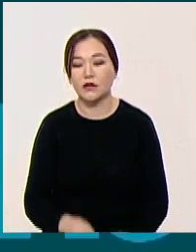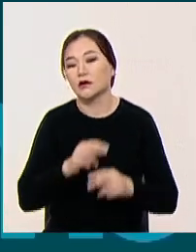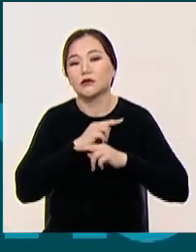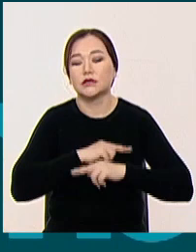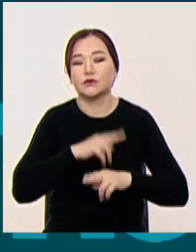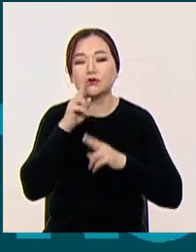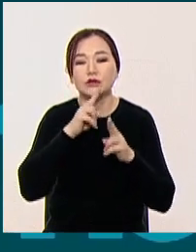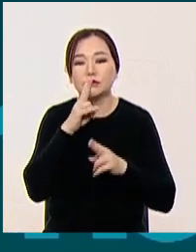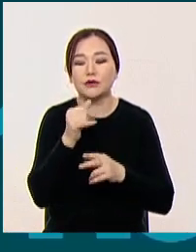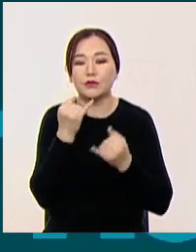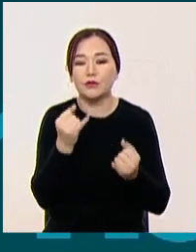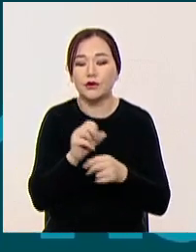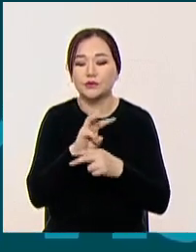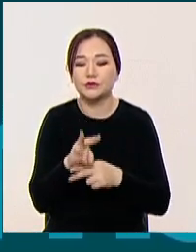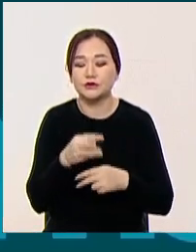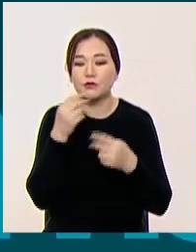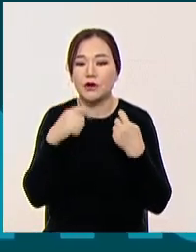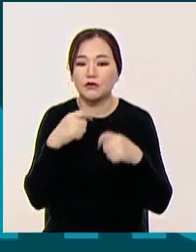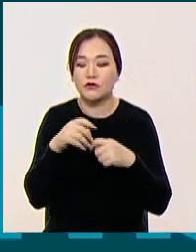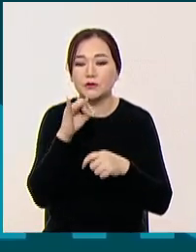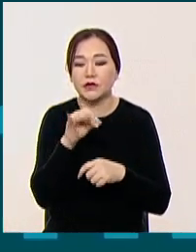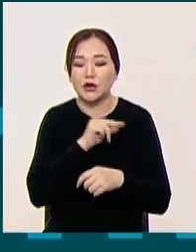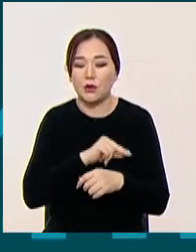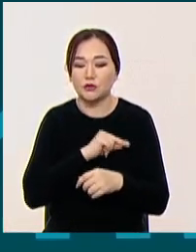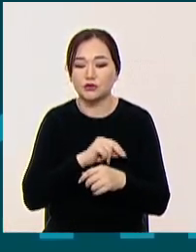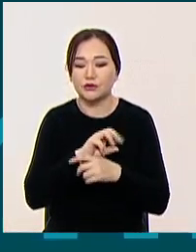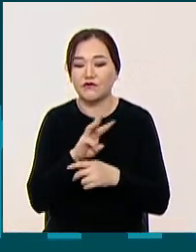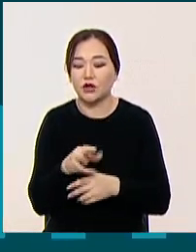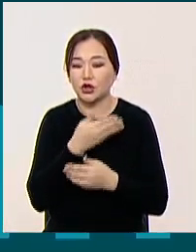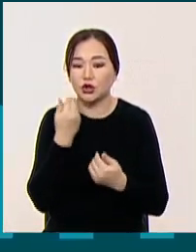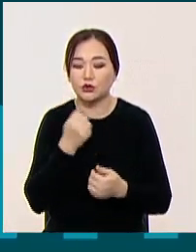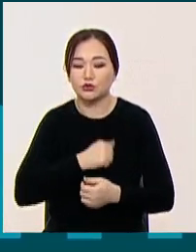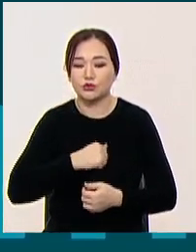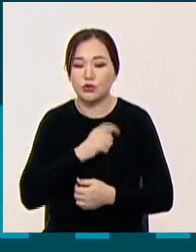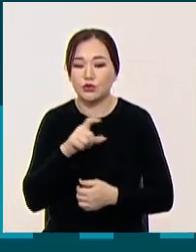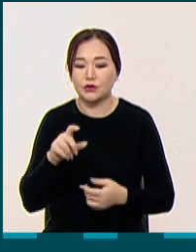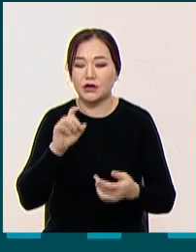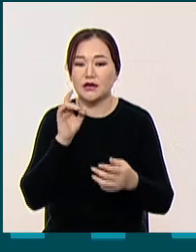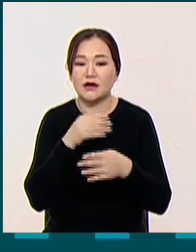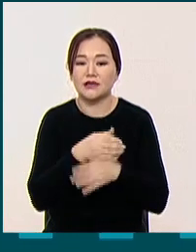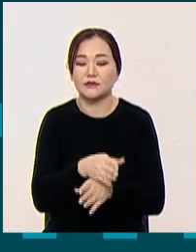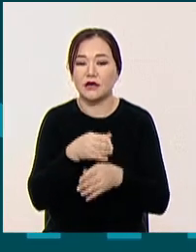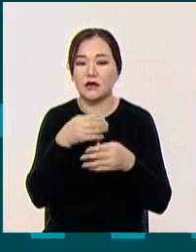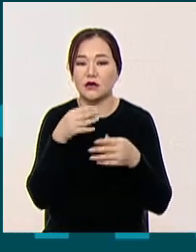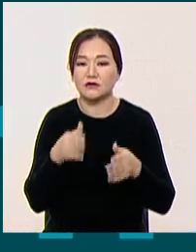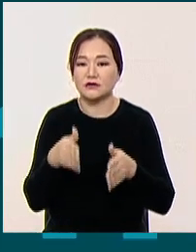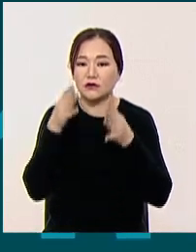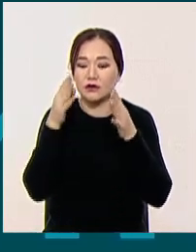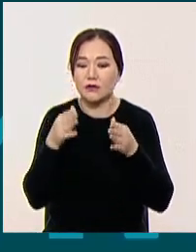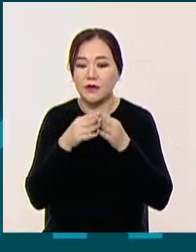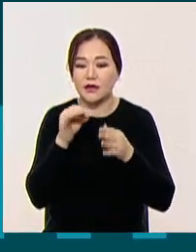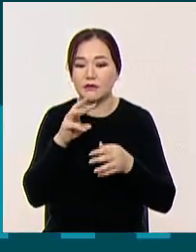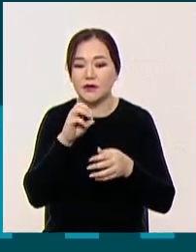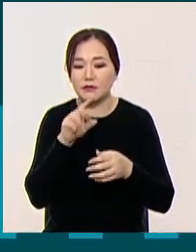Сотрудники жалуются на плохое обеспечение продовольствием и рабочим инвентарем. Разъяренные люди разбили окна в здании и повредили